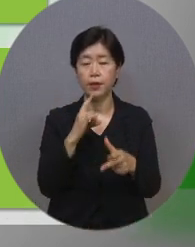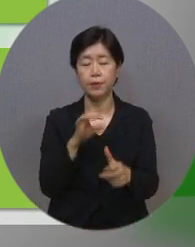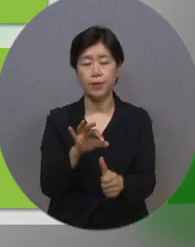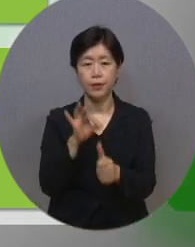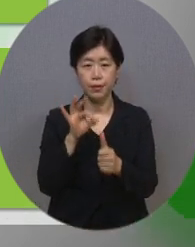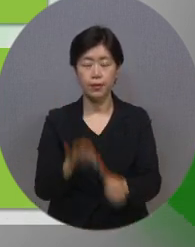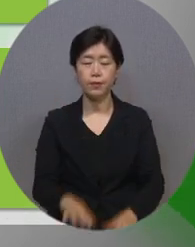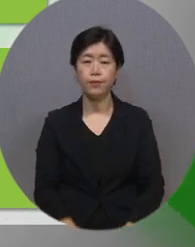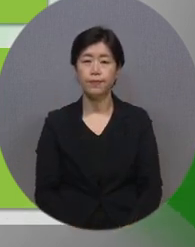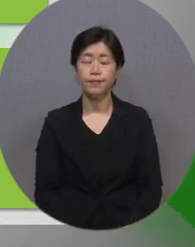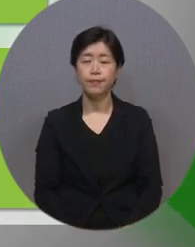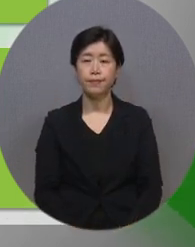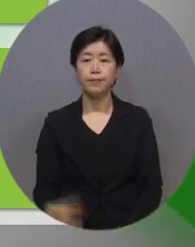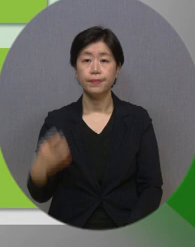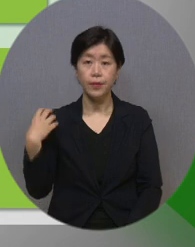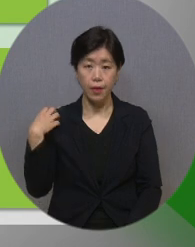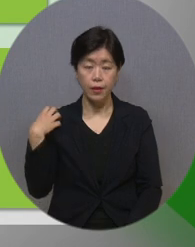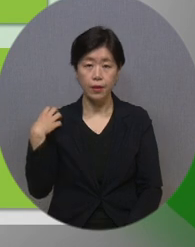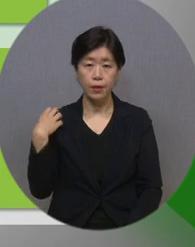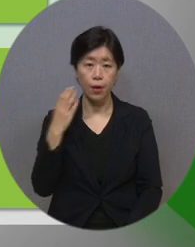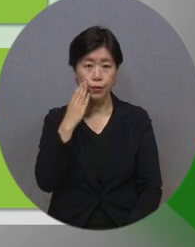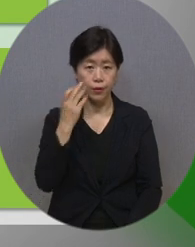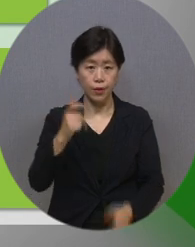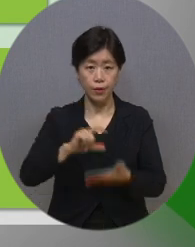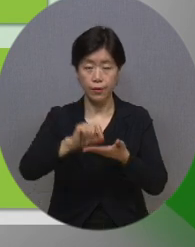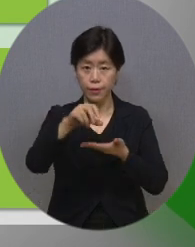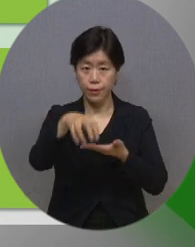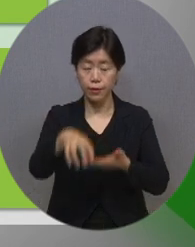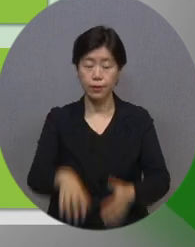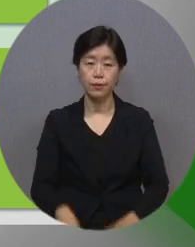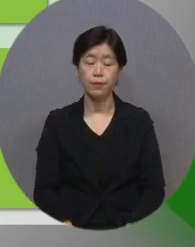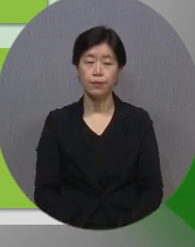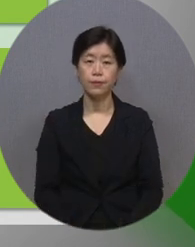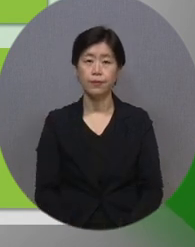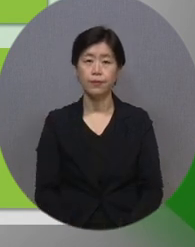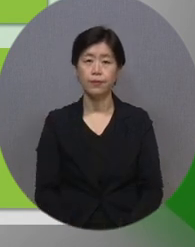장애인만 채용합니다. 담당지사는 울산지사입니다.